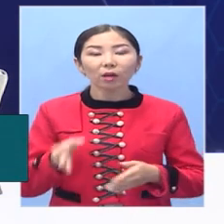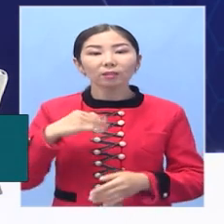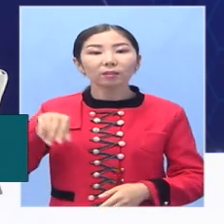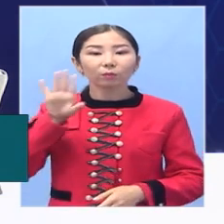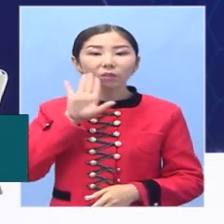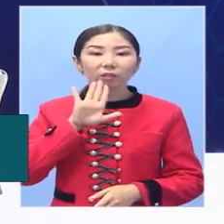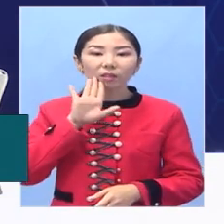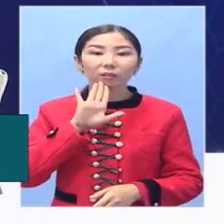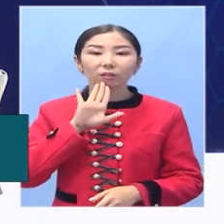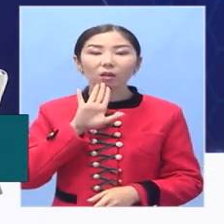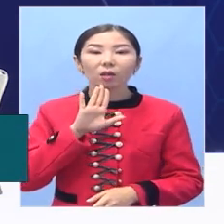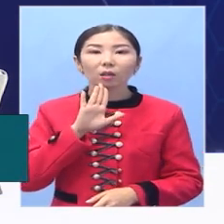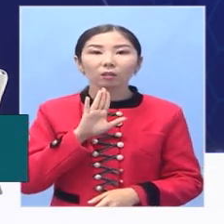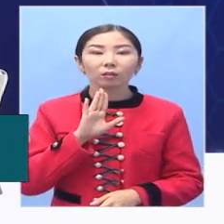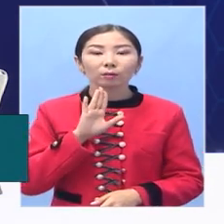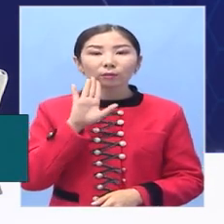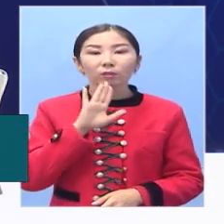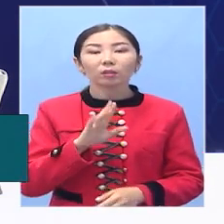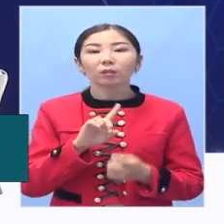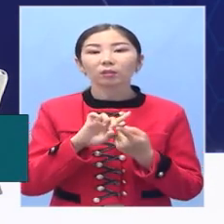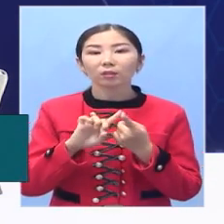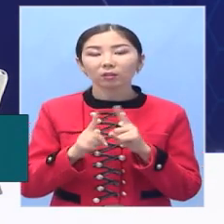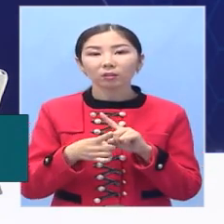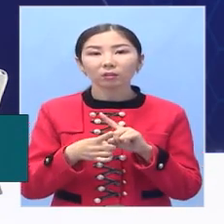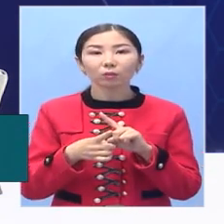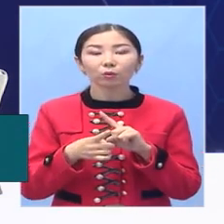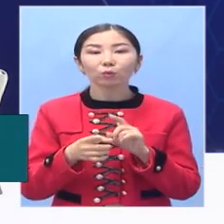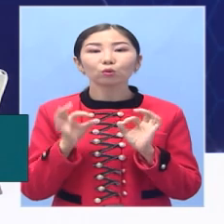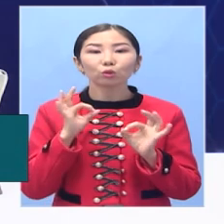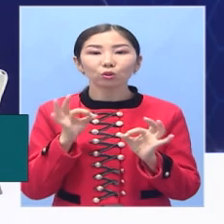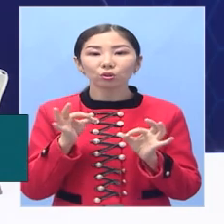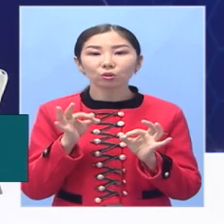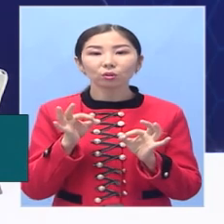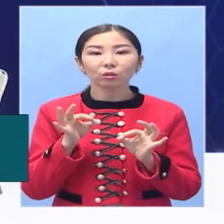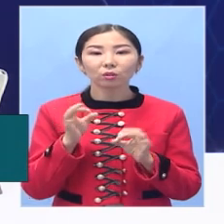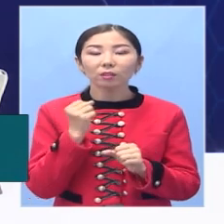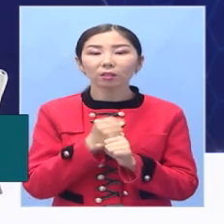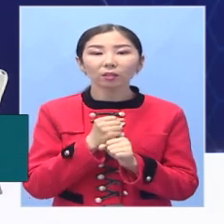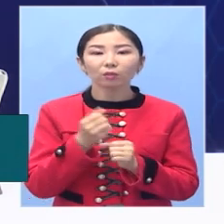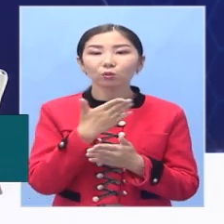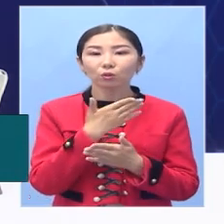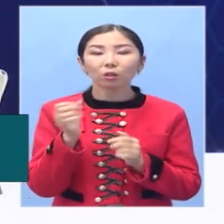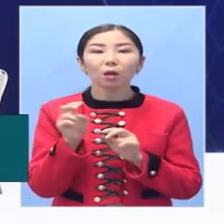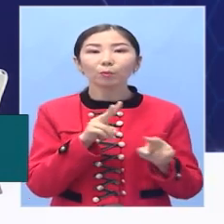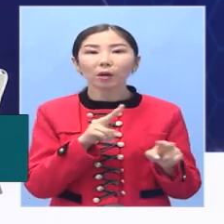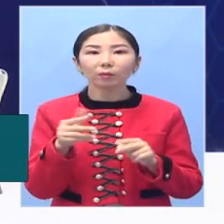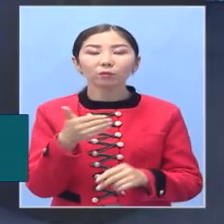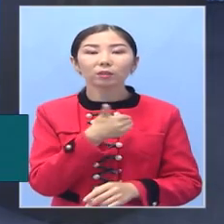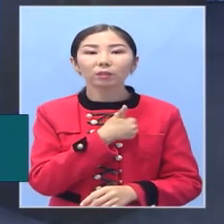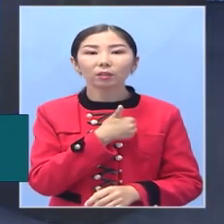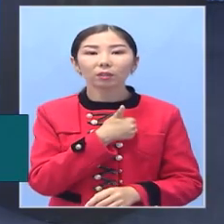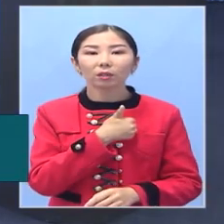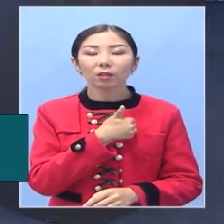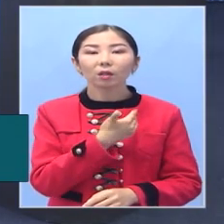жаңағы кольцы дейді ғой, солар ауыстырып жатыр, солар дұрыс жасалмай жатыр. Сонда бір бақыласаңыздар деген тілек айтыпты.